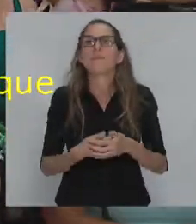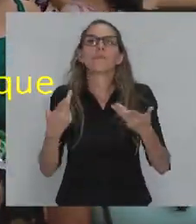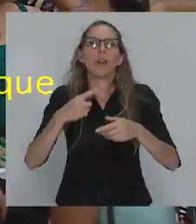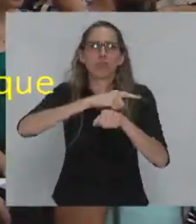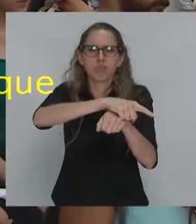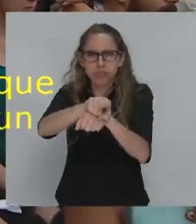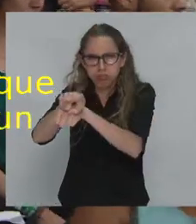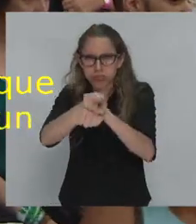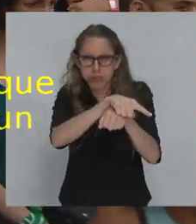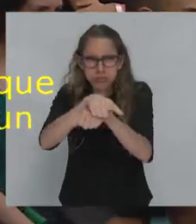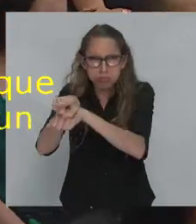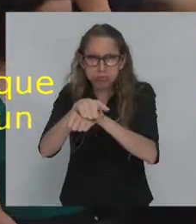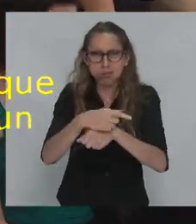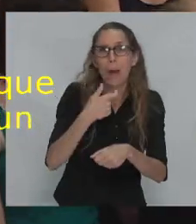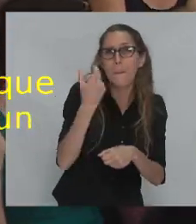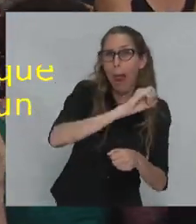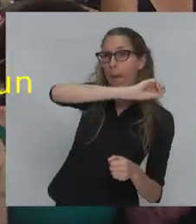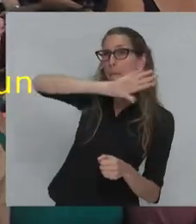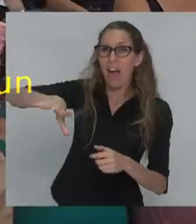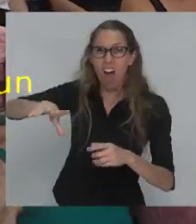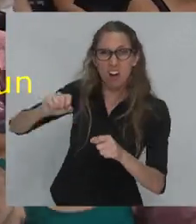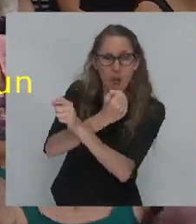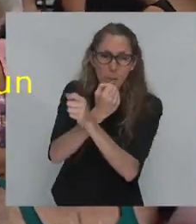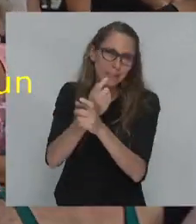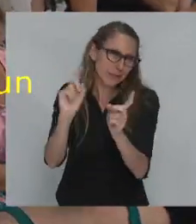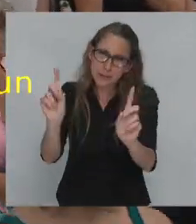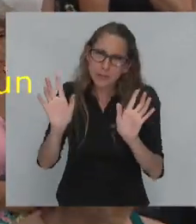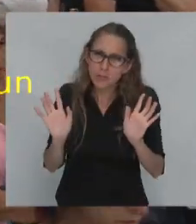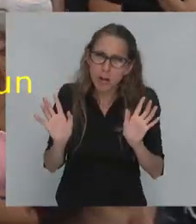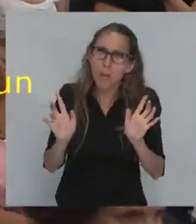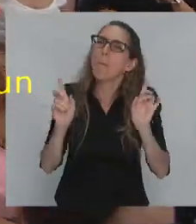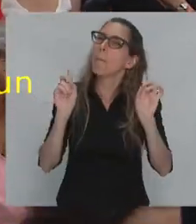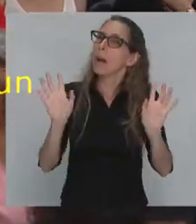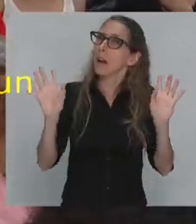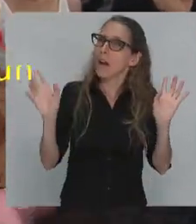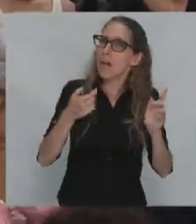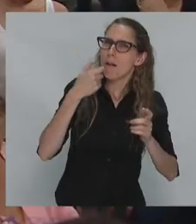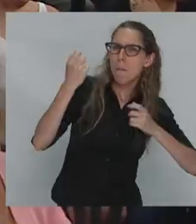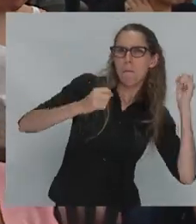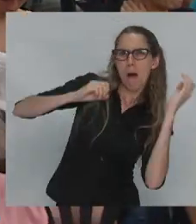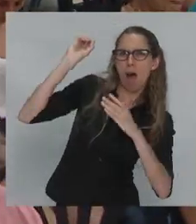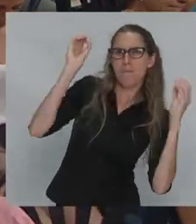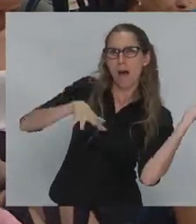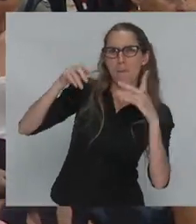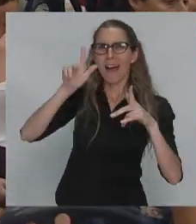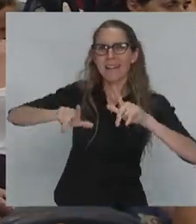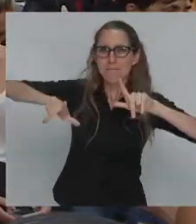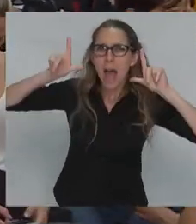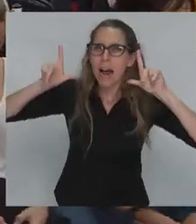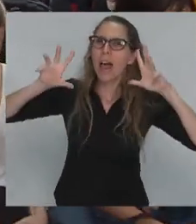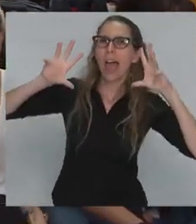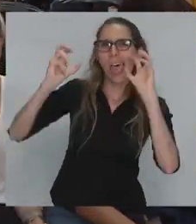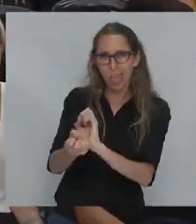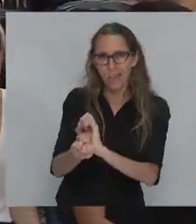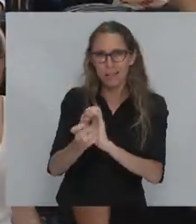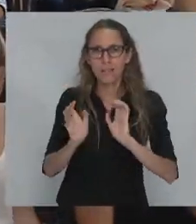cassé la conviction planétaire que les Israéliens étaient en train de se défendre. Il est très difficile